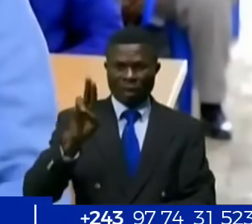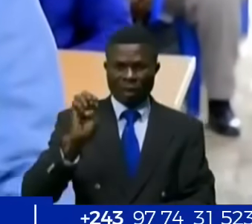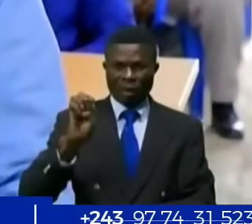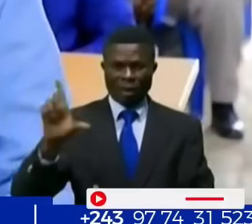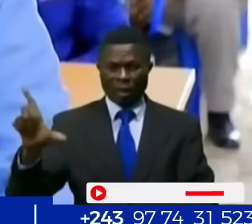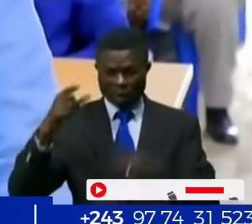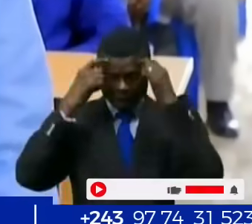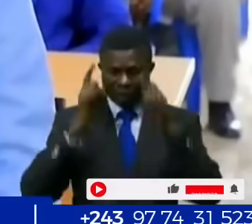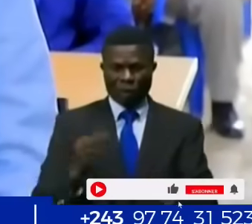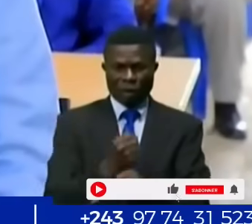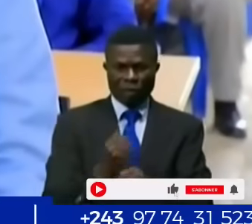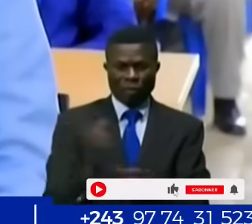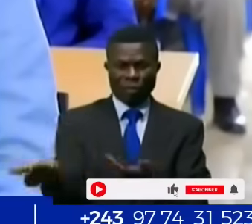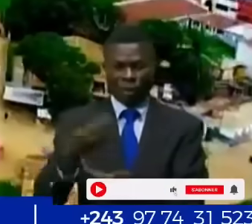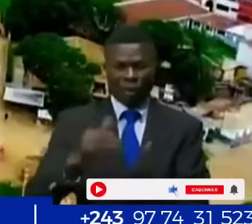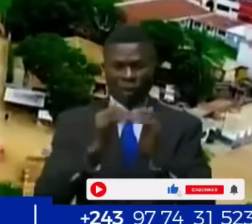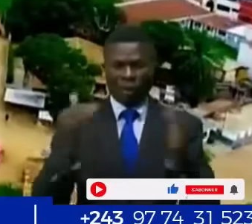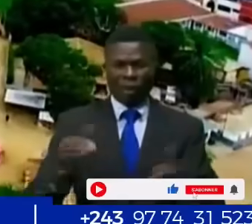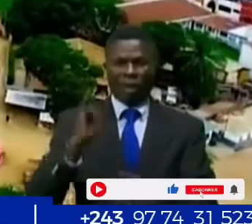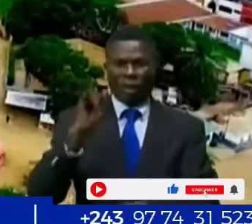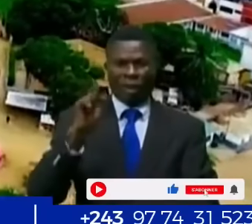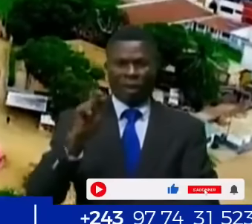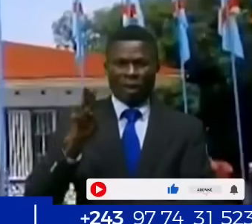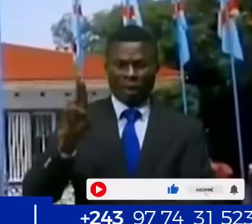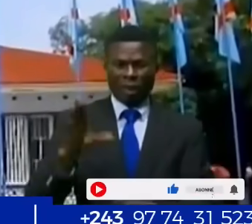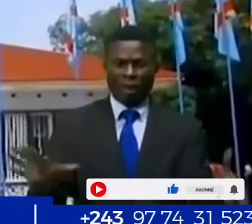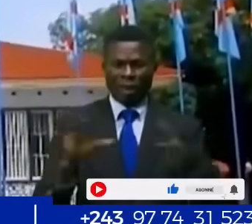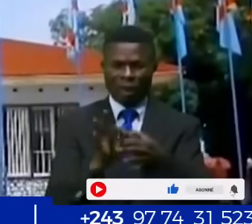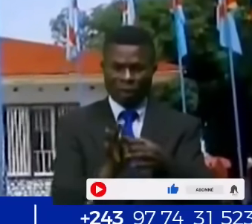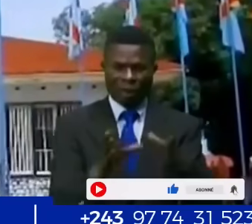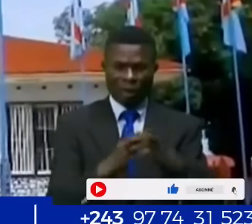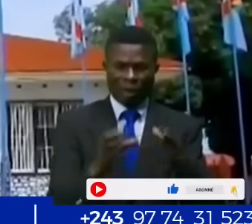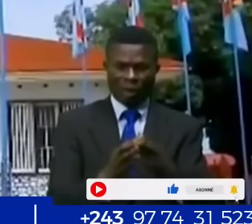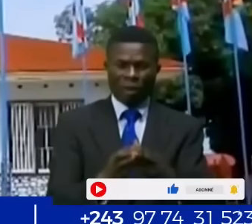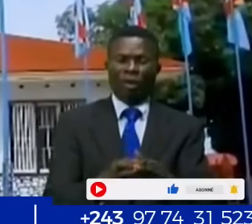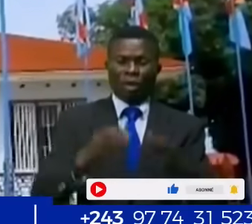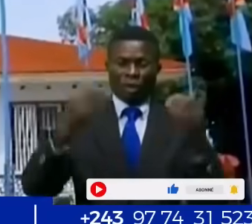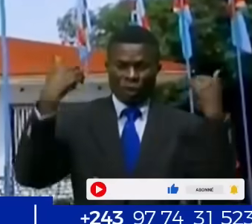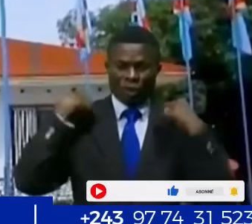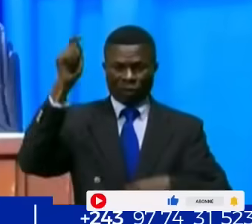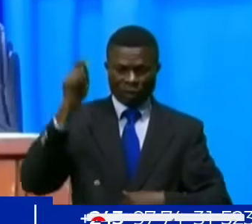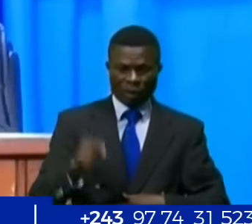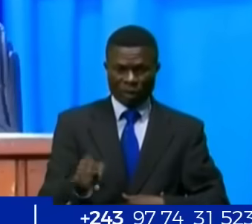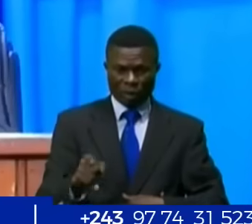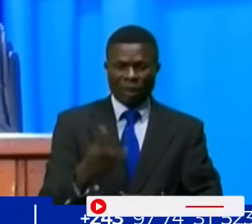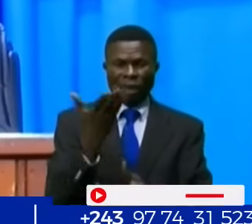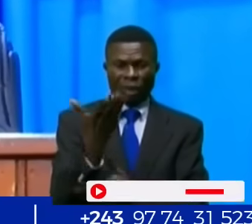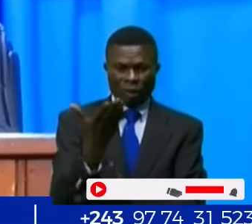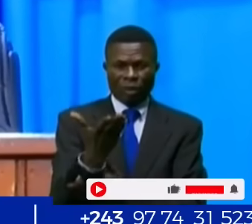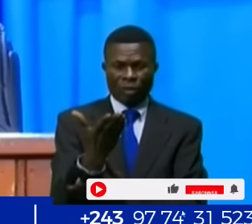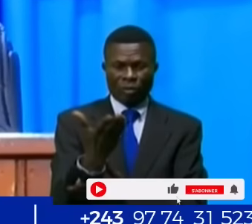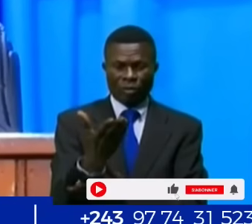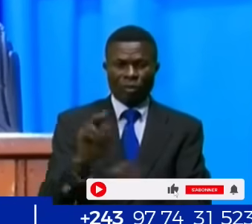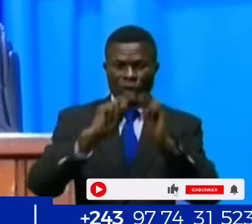de travailler pour le retour de la paix en Ituri et de collaborer avec l'exécutif provincial pour cette fin. Il a demandé aux